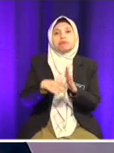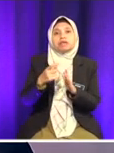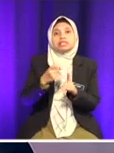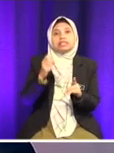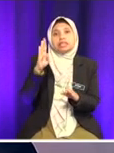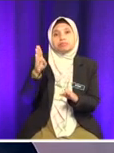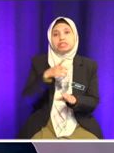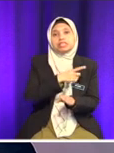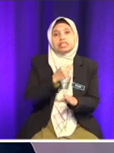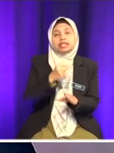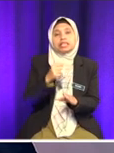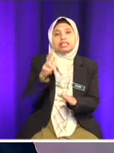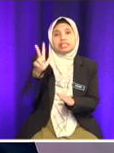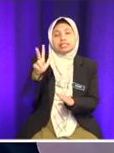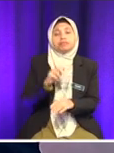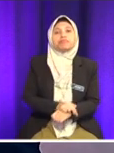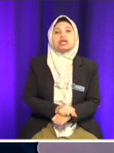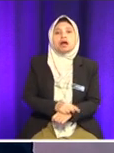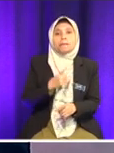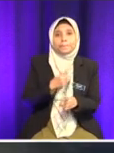daripadatnya Oke jadi